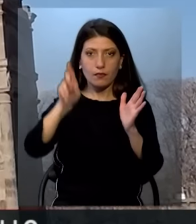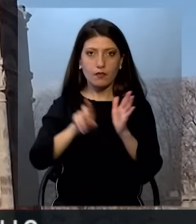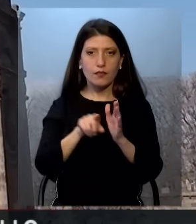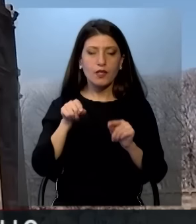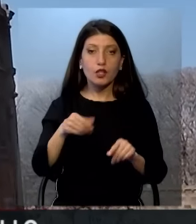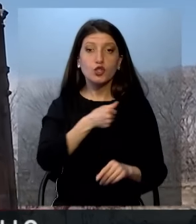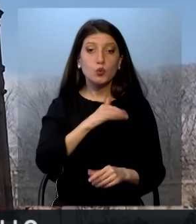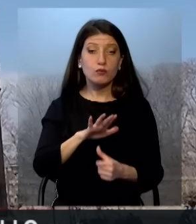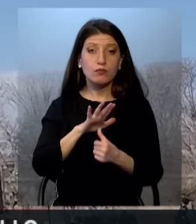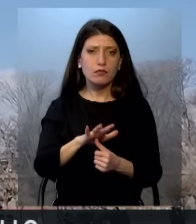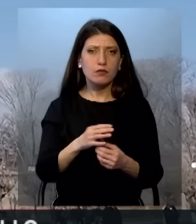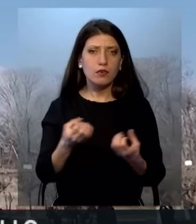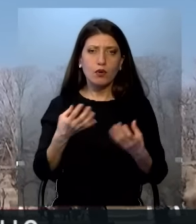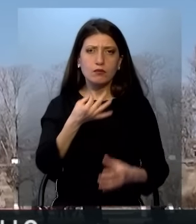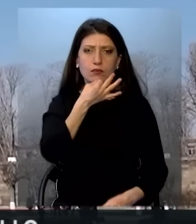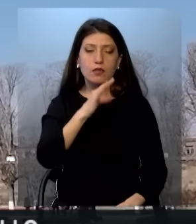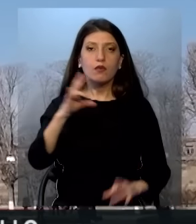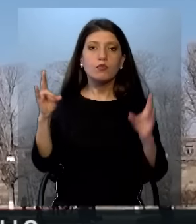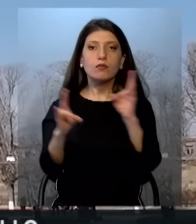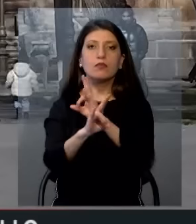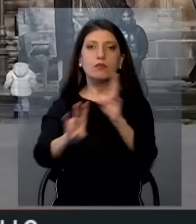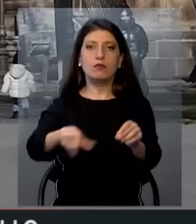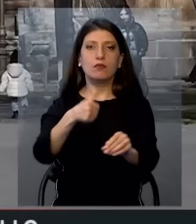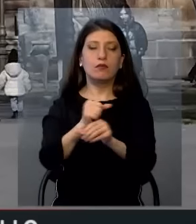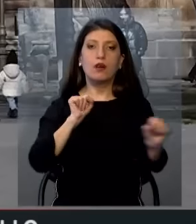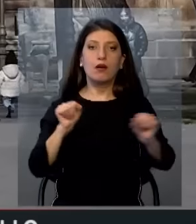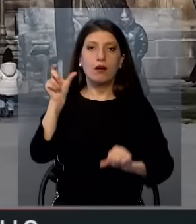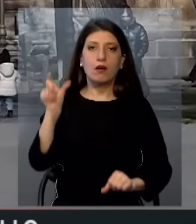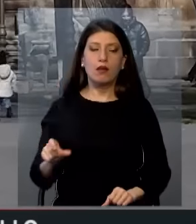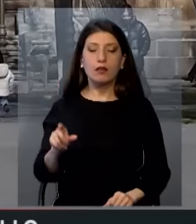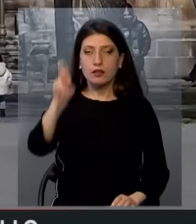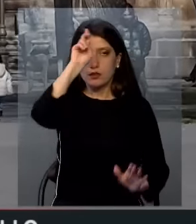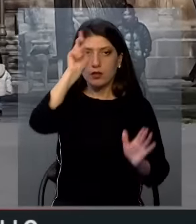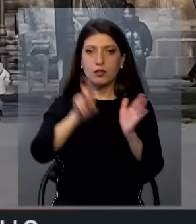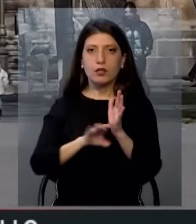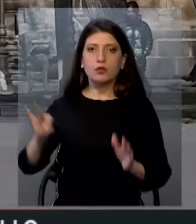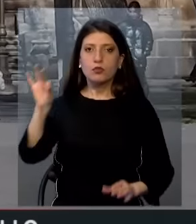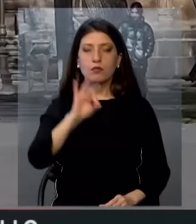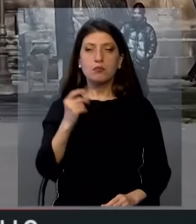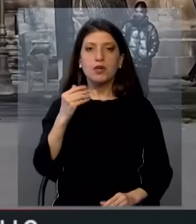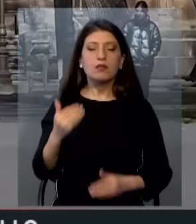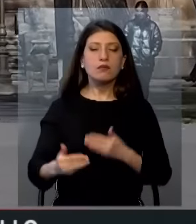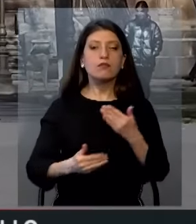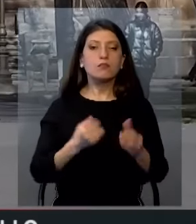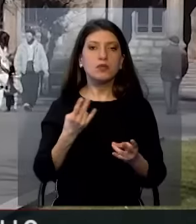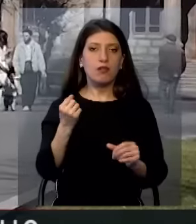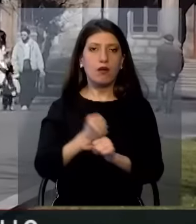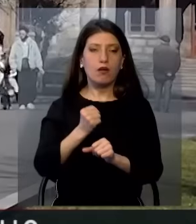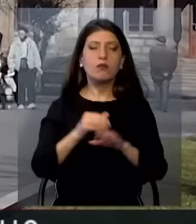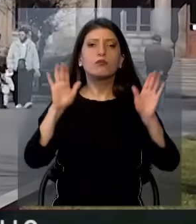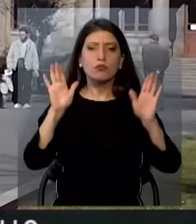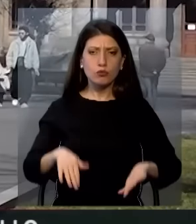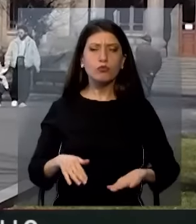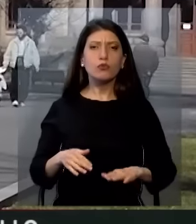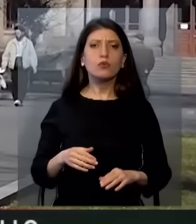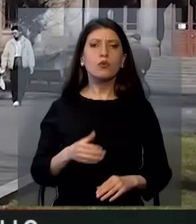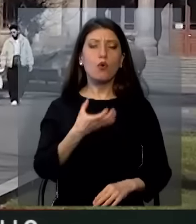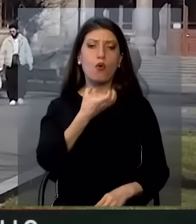հարվածելը չէ, ուղղակի հավան չեն Վեհապարին, կազմակերպիչները հանուն եկեղեցու գոնե մի քայլ թողանեն, օրինակ թող կանգնեն